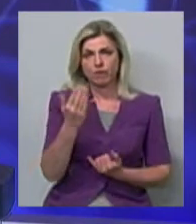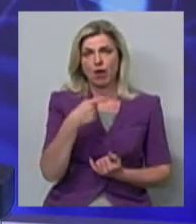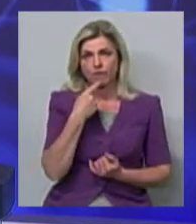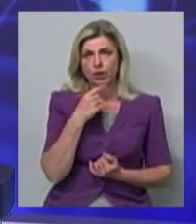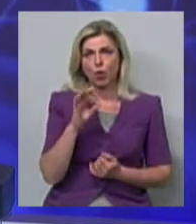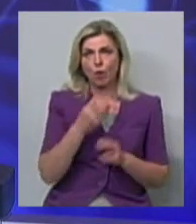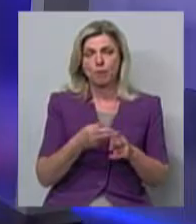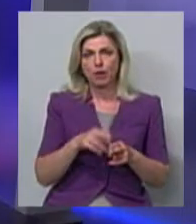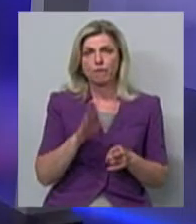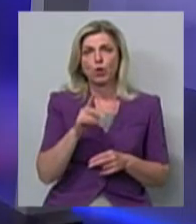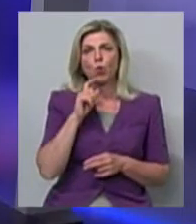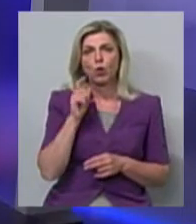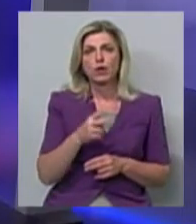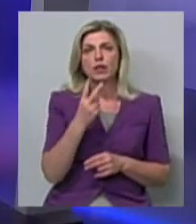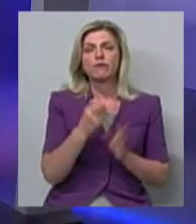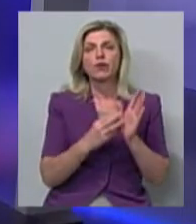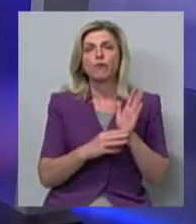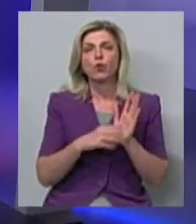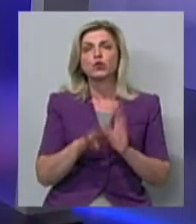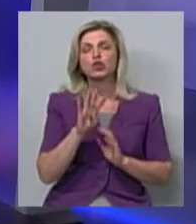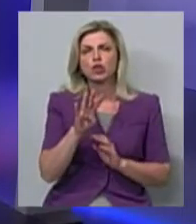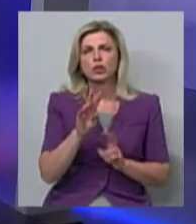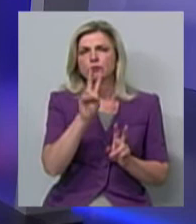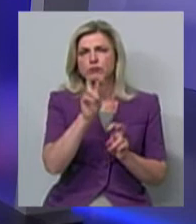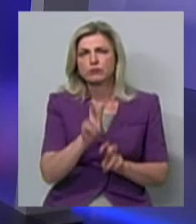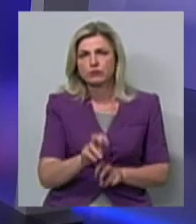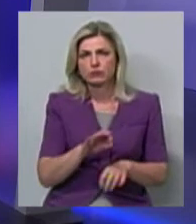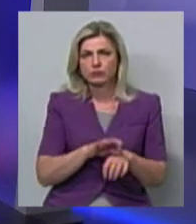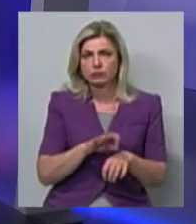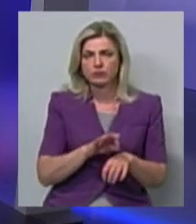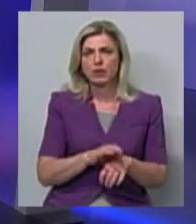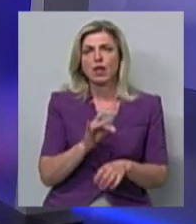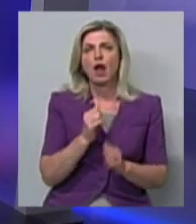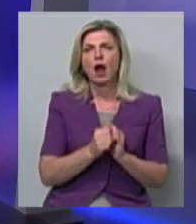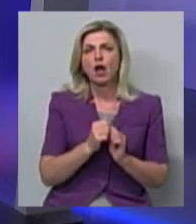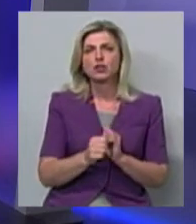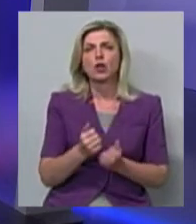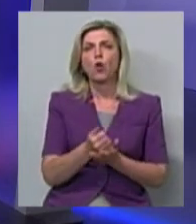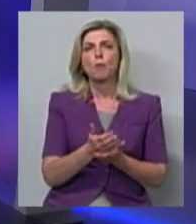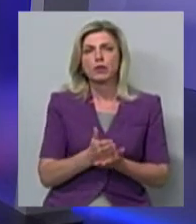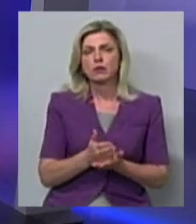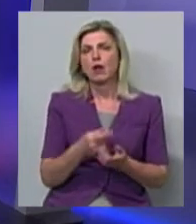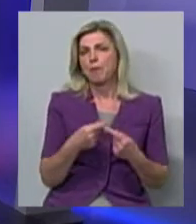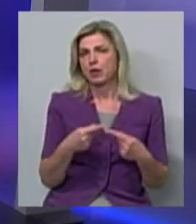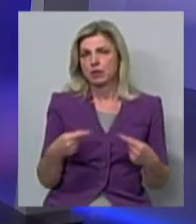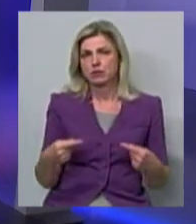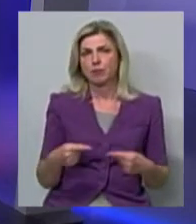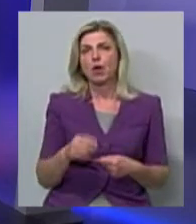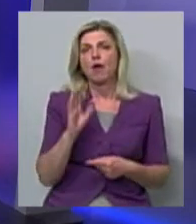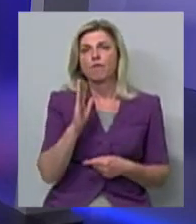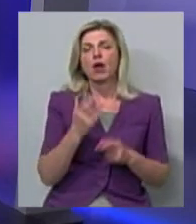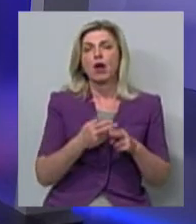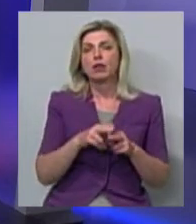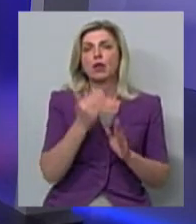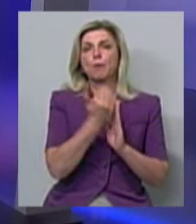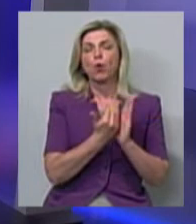в Україні 284 нозології, і кожна забезпечена по-різному. Про це у програмі